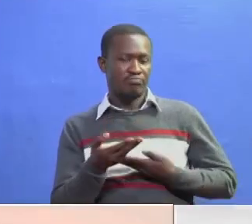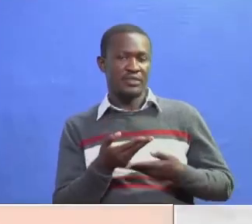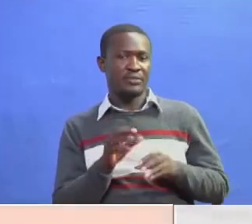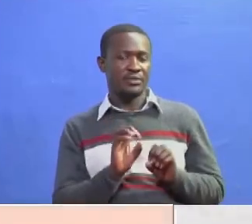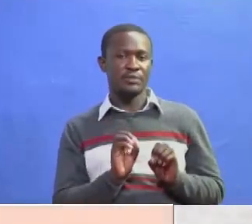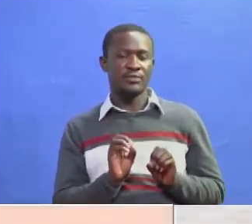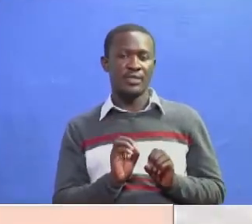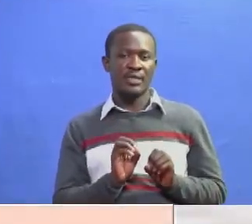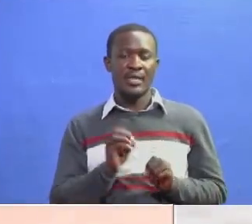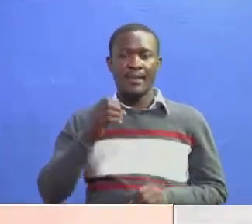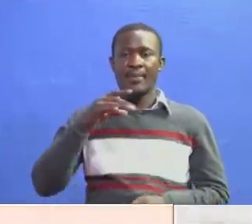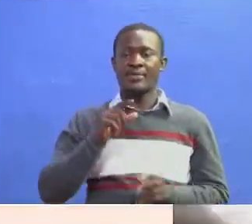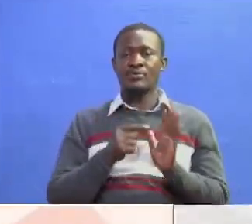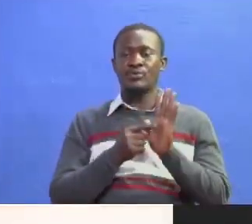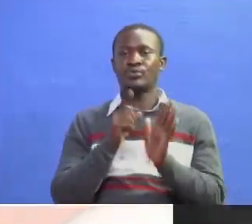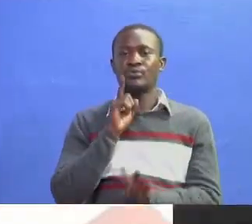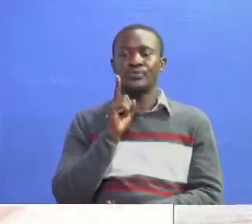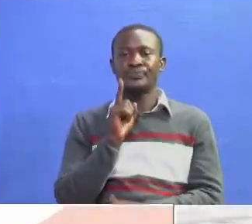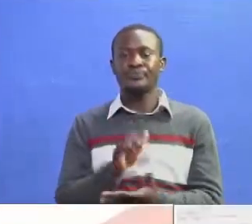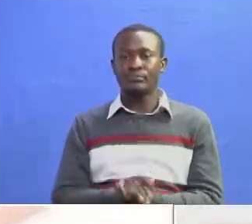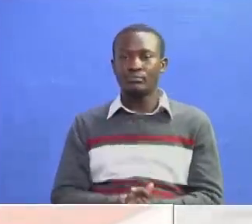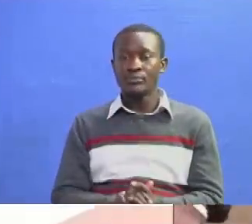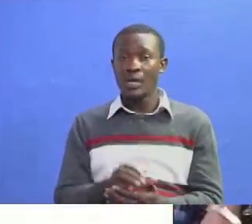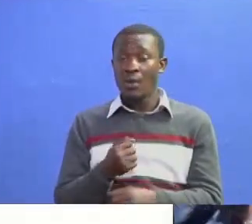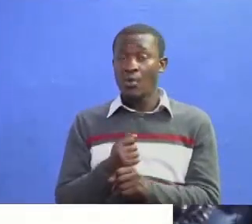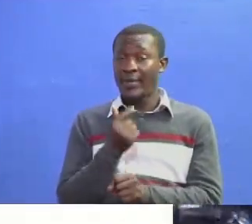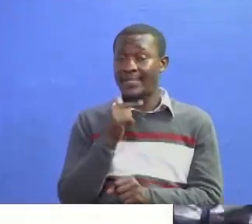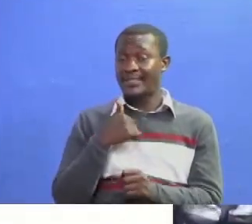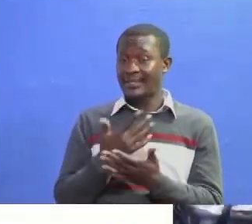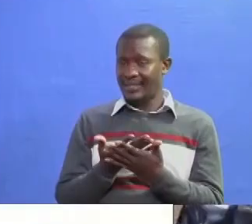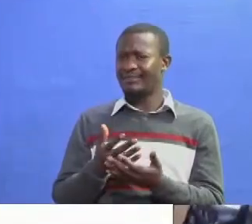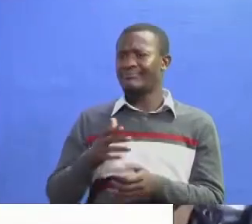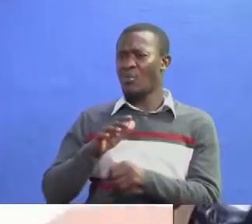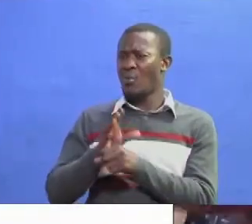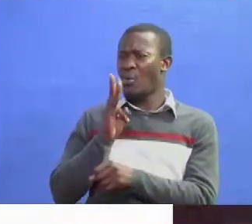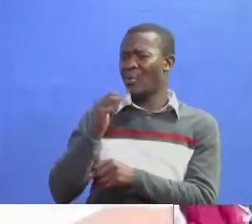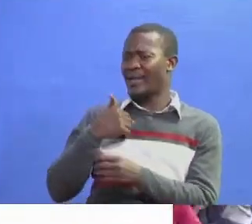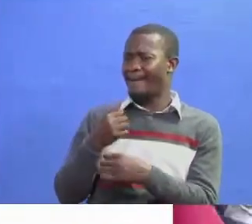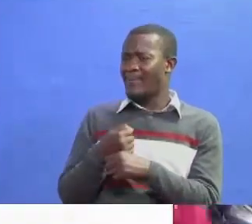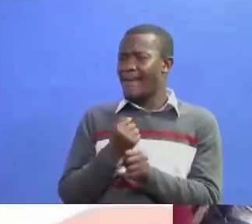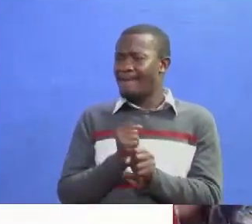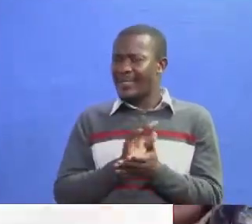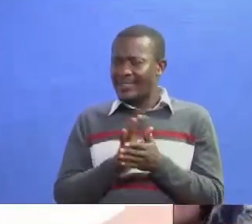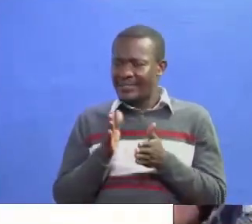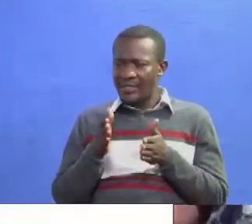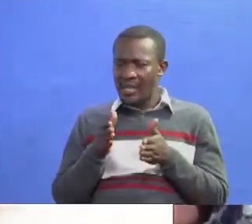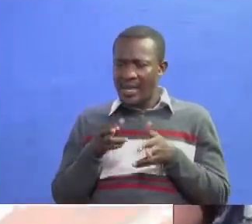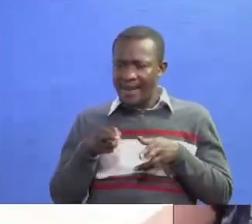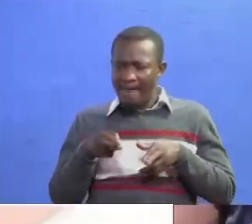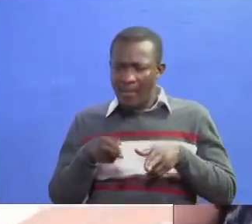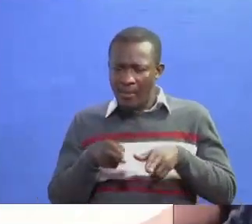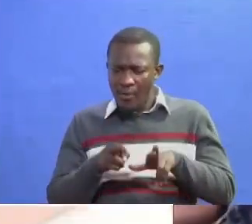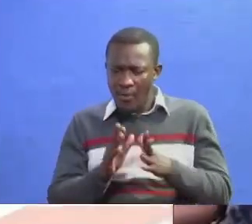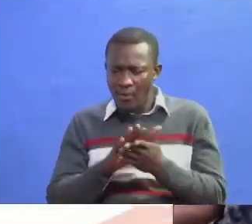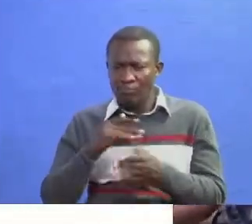kubwa ilonyesha hapo Jana Naam wakazi wanasema kwamba mafuriko Haya yalisababishwa na njia Za Taka